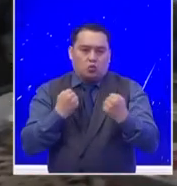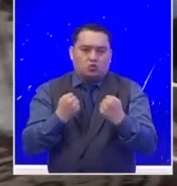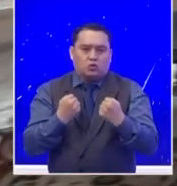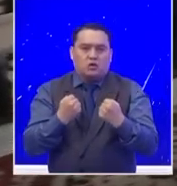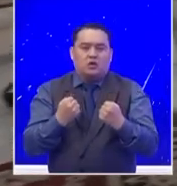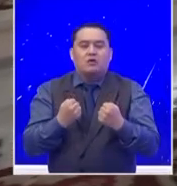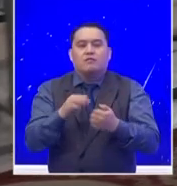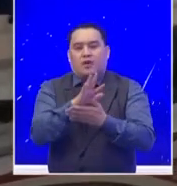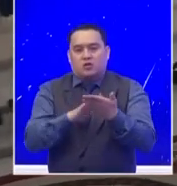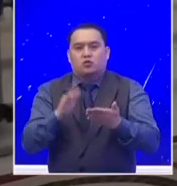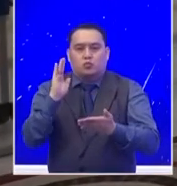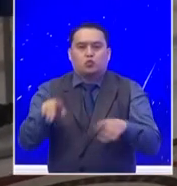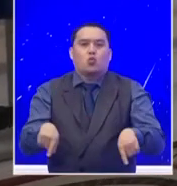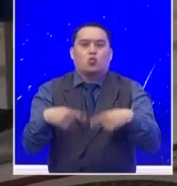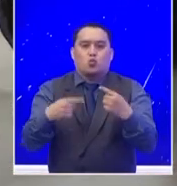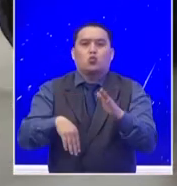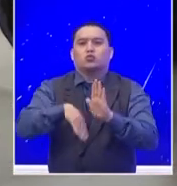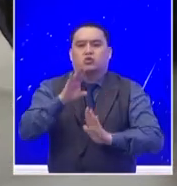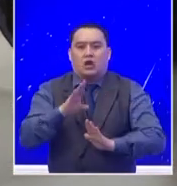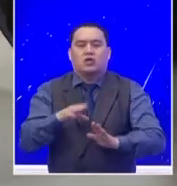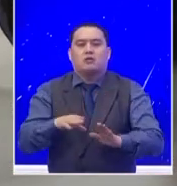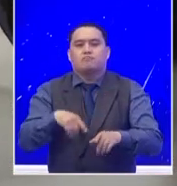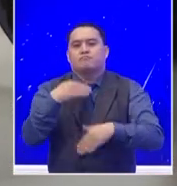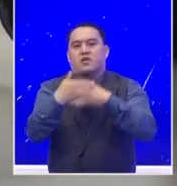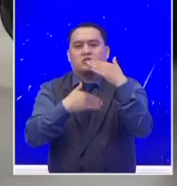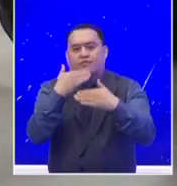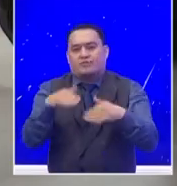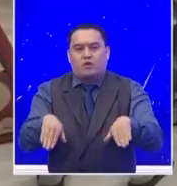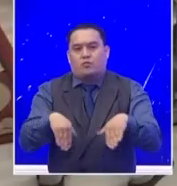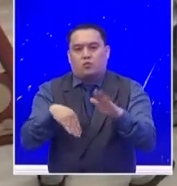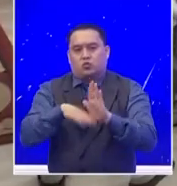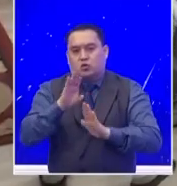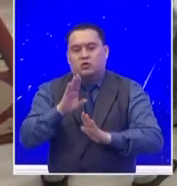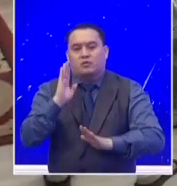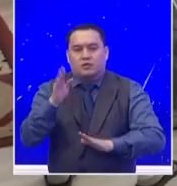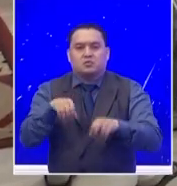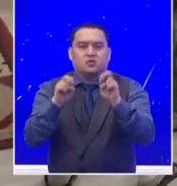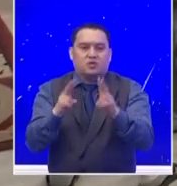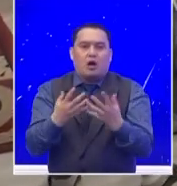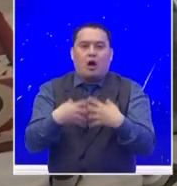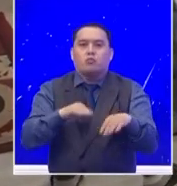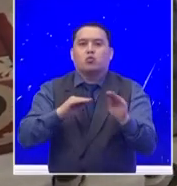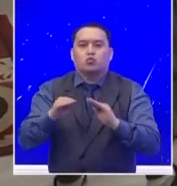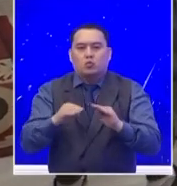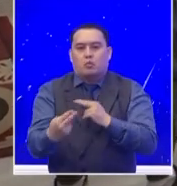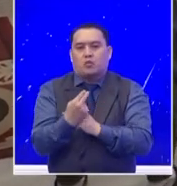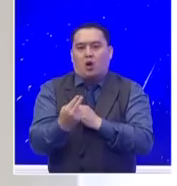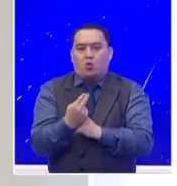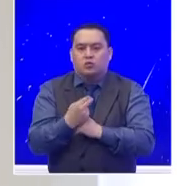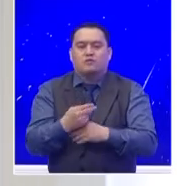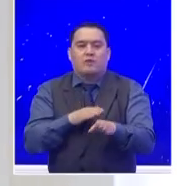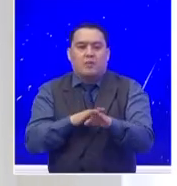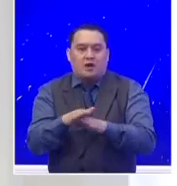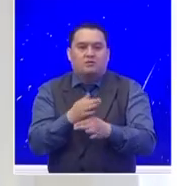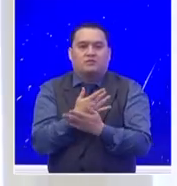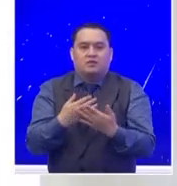не предел. По словам врачей, до конца марта прибудет современная техника. С помощью специального оборудования медики научат своих подопечных справляться